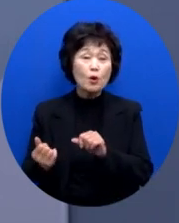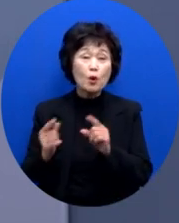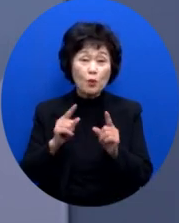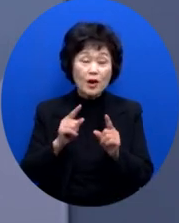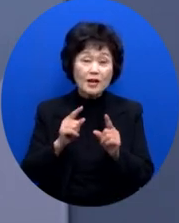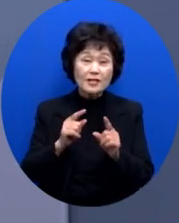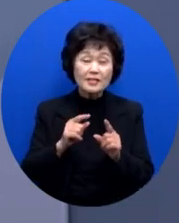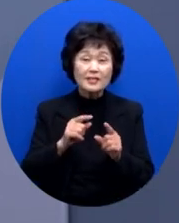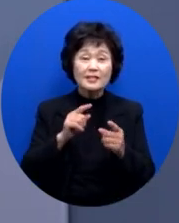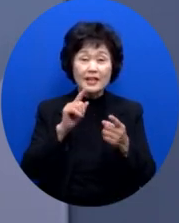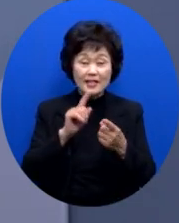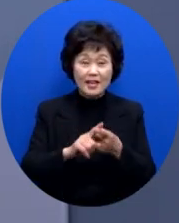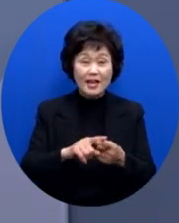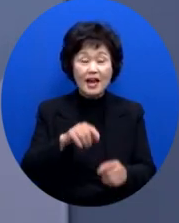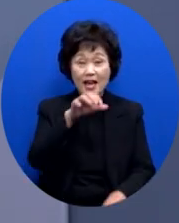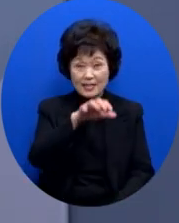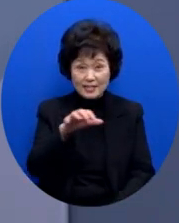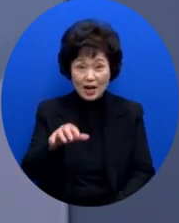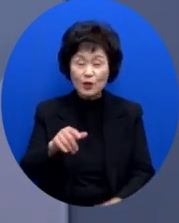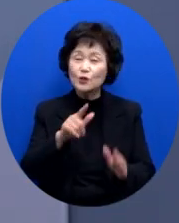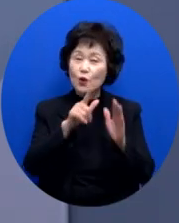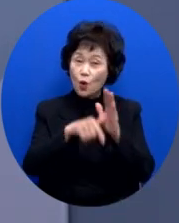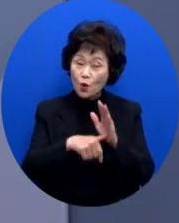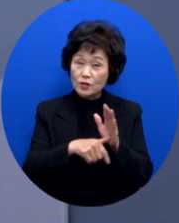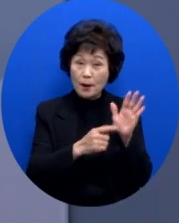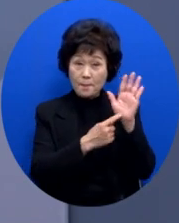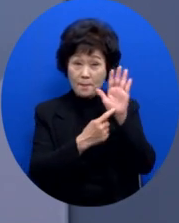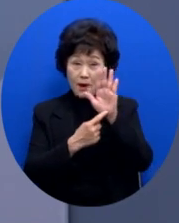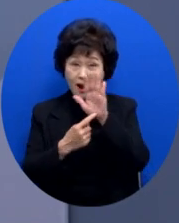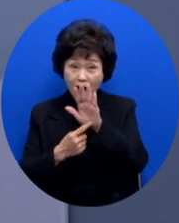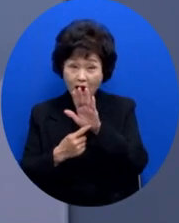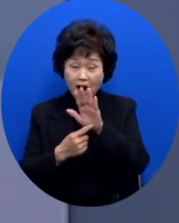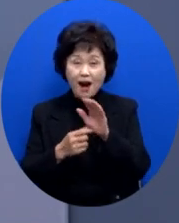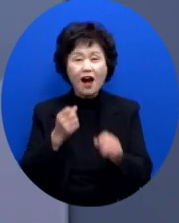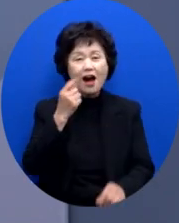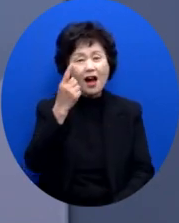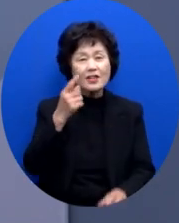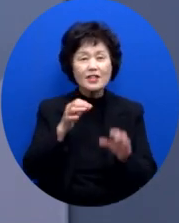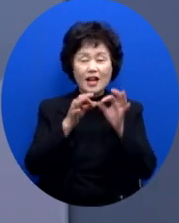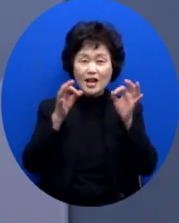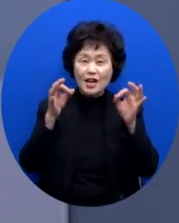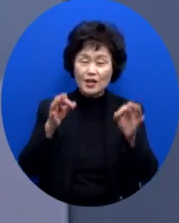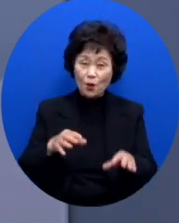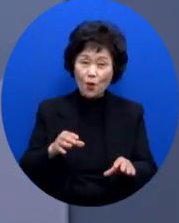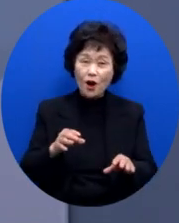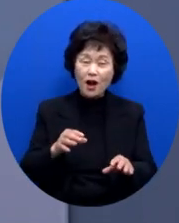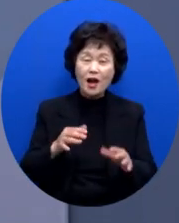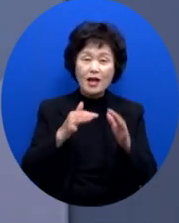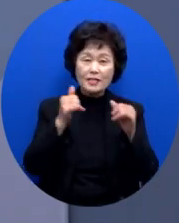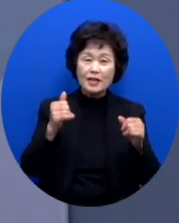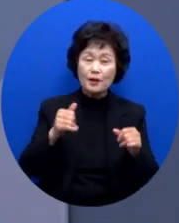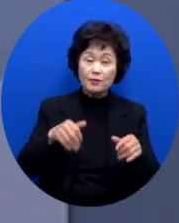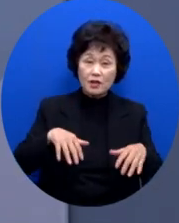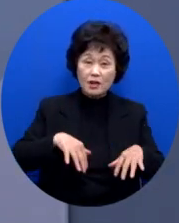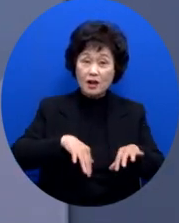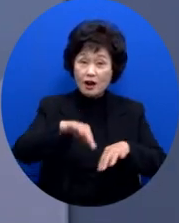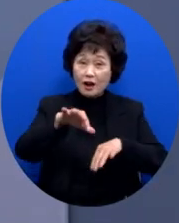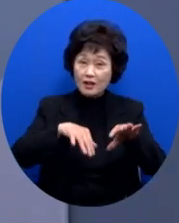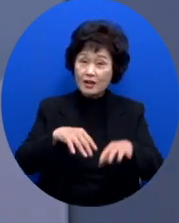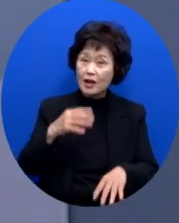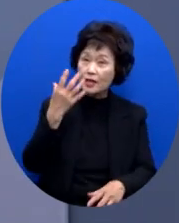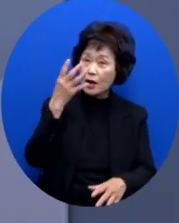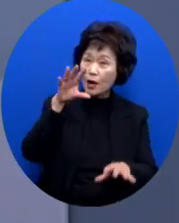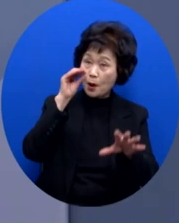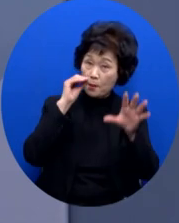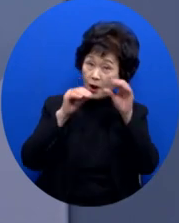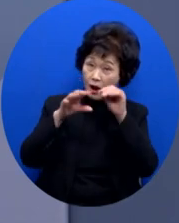있으니까, 한 달이란 긴 기간 동안 또 사람들이 오가면서 또 차량도 멈추게 되면 또 저게 뭔가 하고 이렇게 쳐다보게